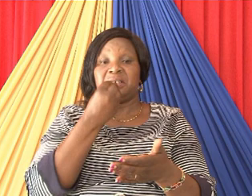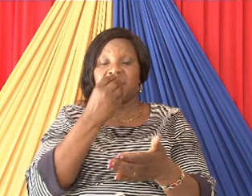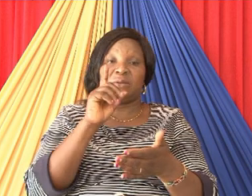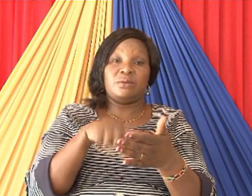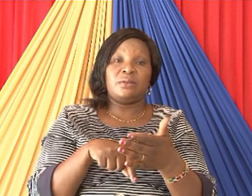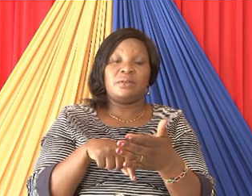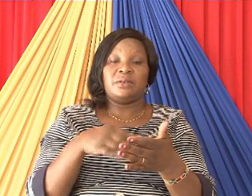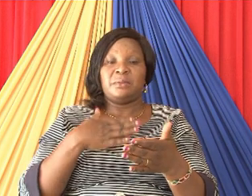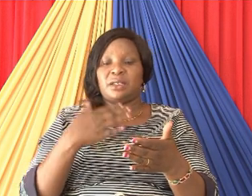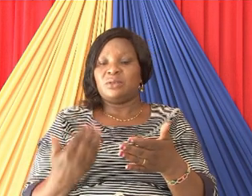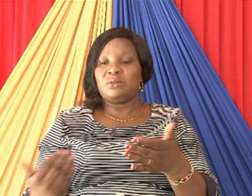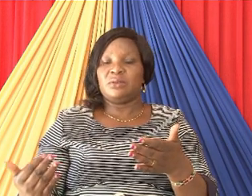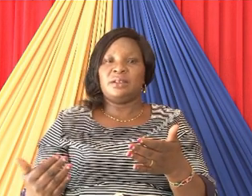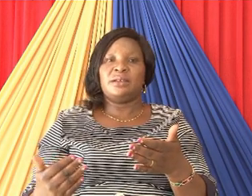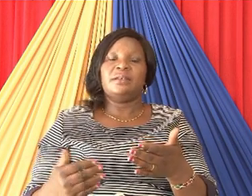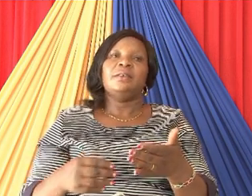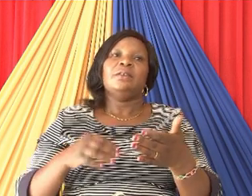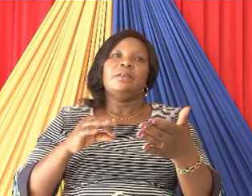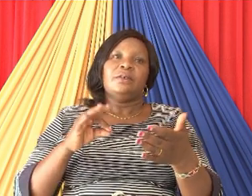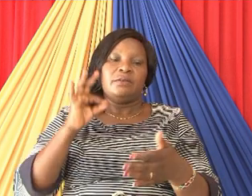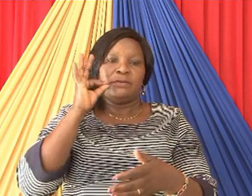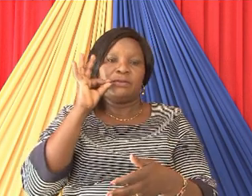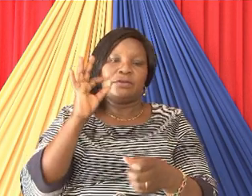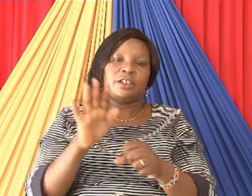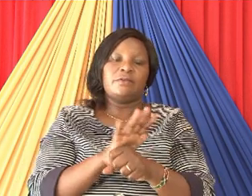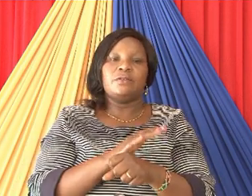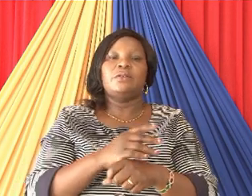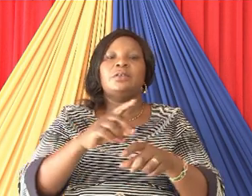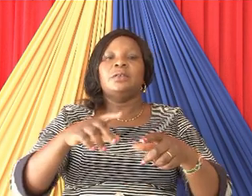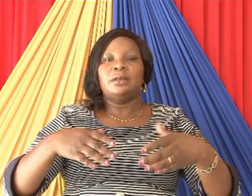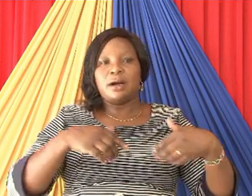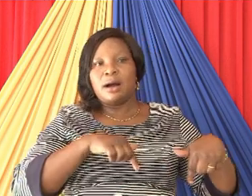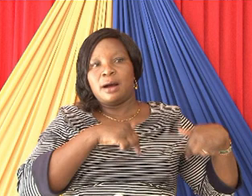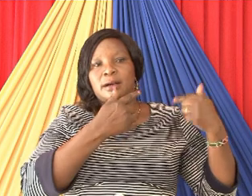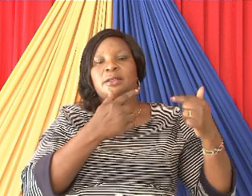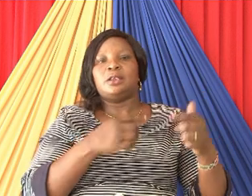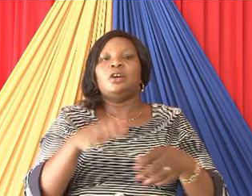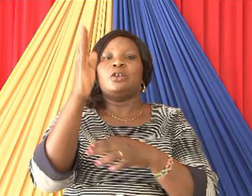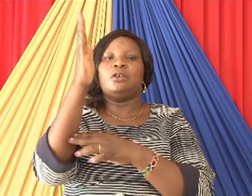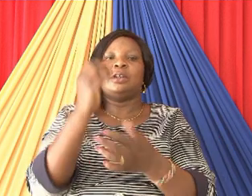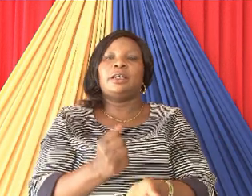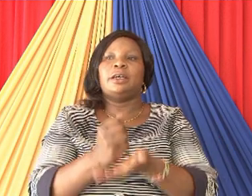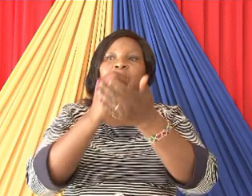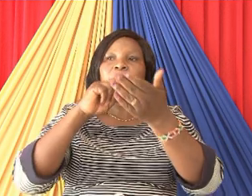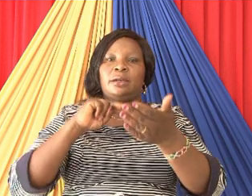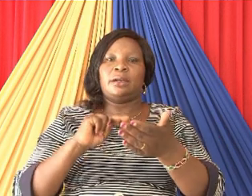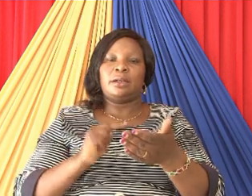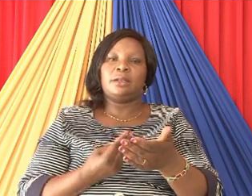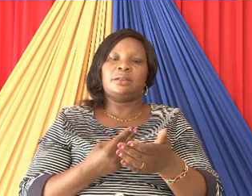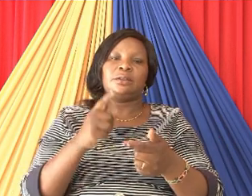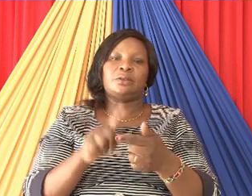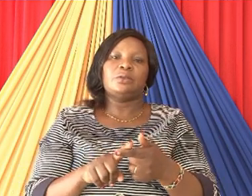Ama ni moyo ambao ni fruitful heart. Mungu atusaidie ili mioyo yetu